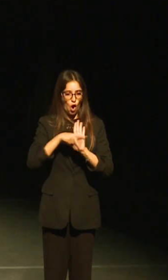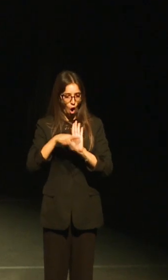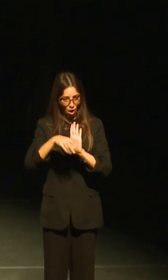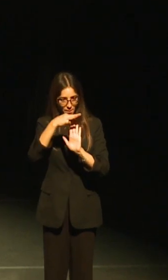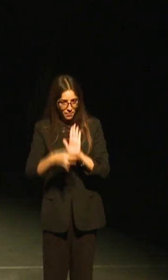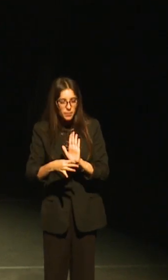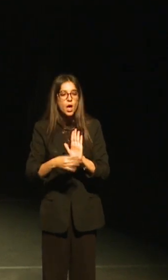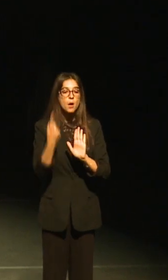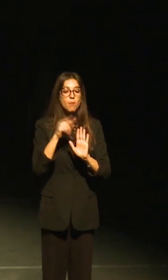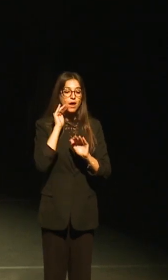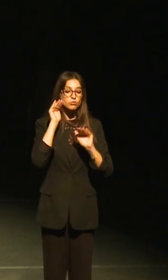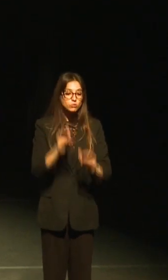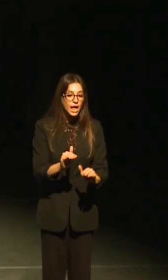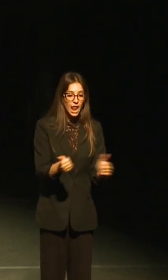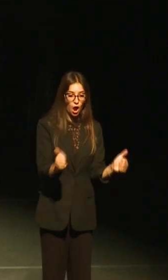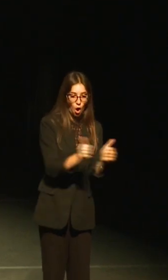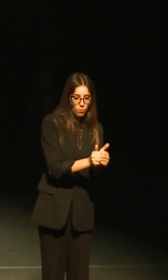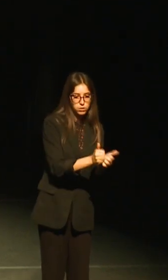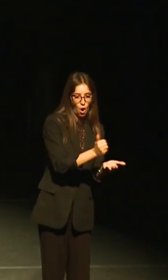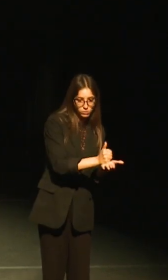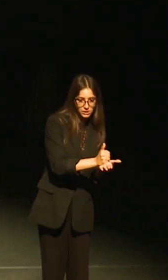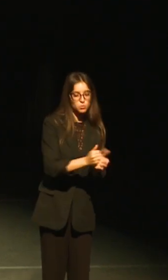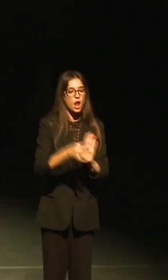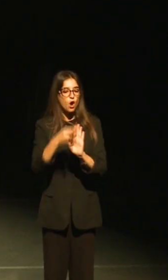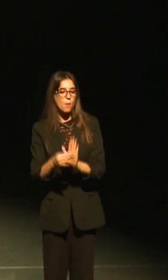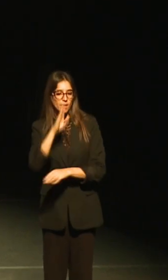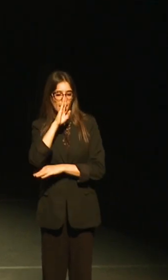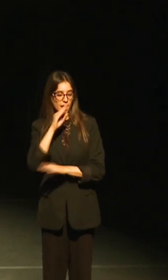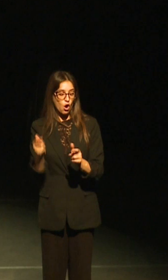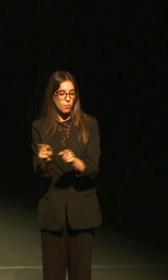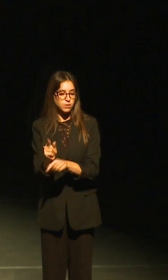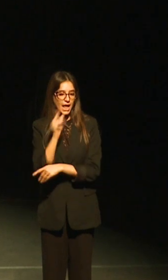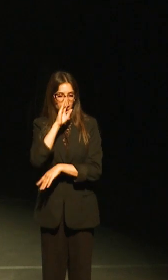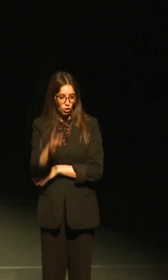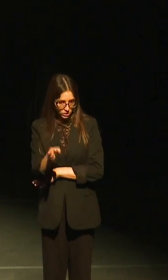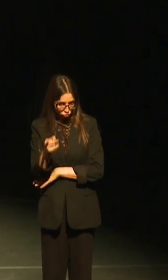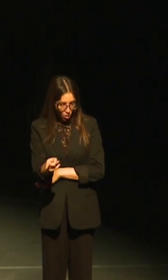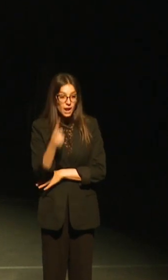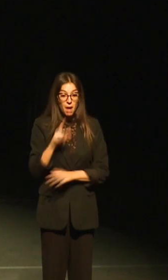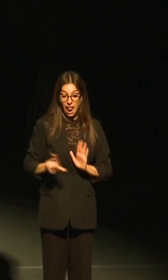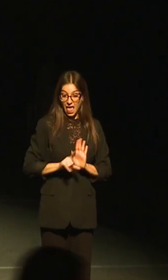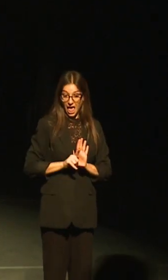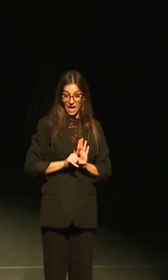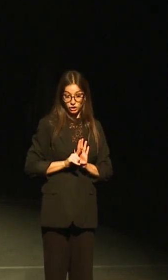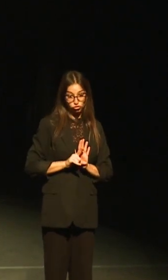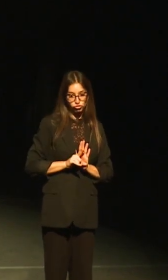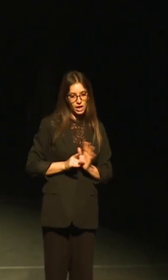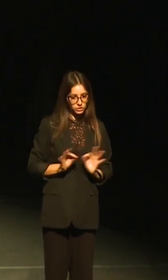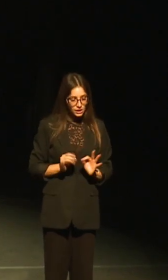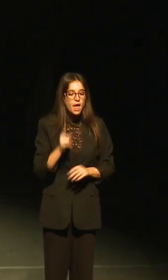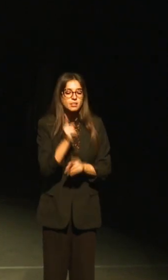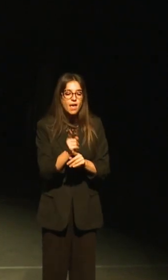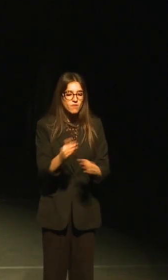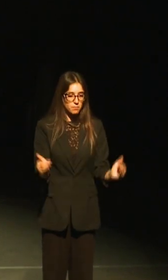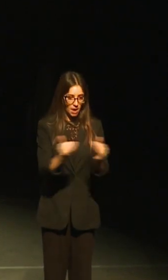coppie eterosessuali Pur non essendo dovuto per legge e quindi sicuramente oggi